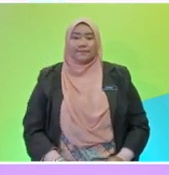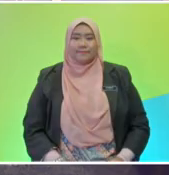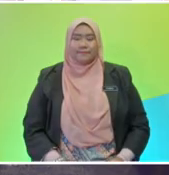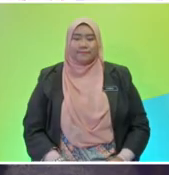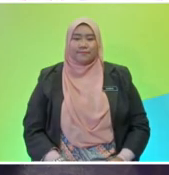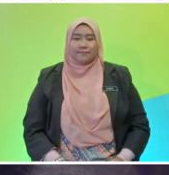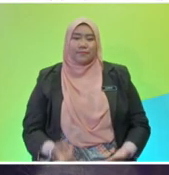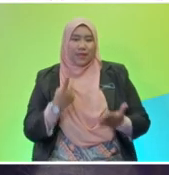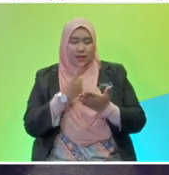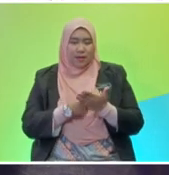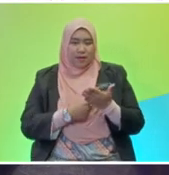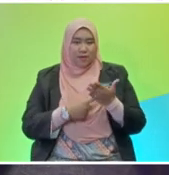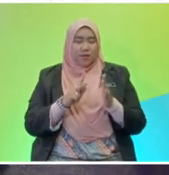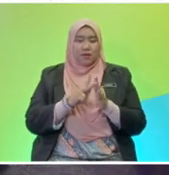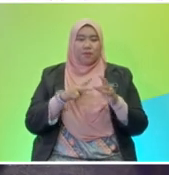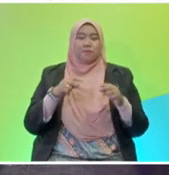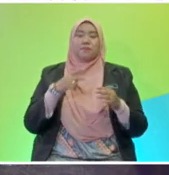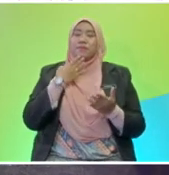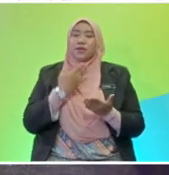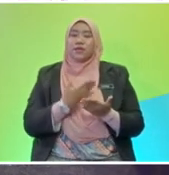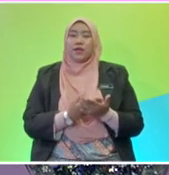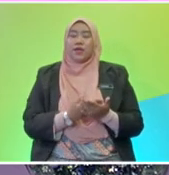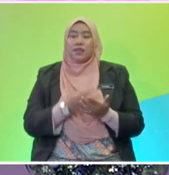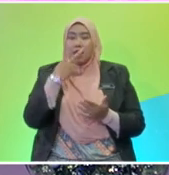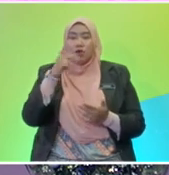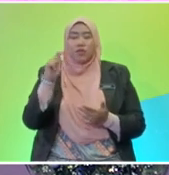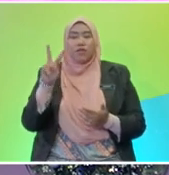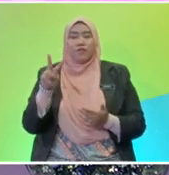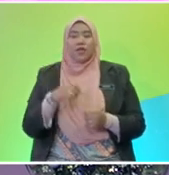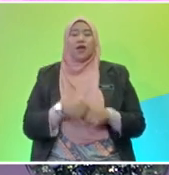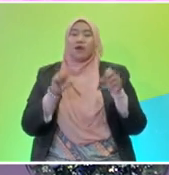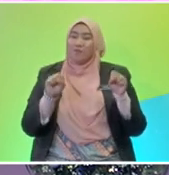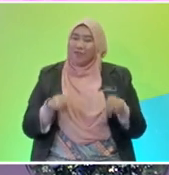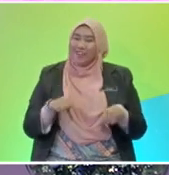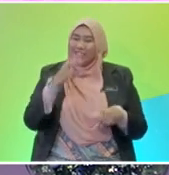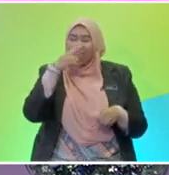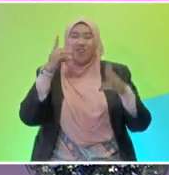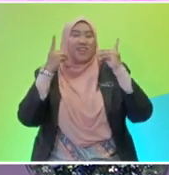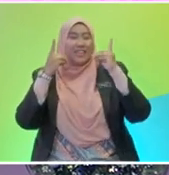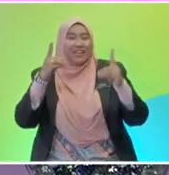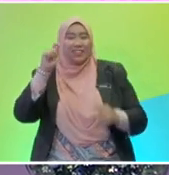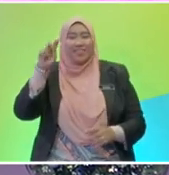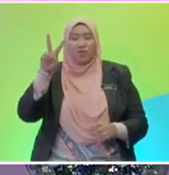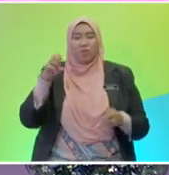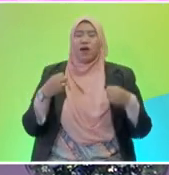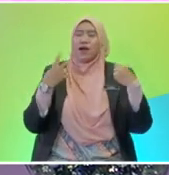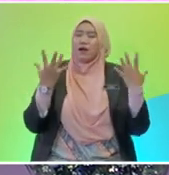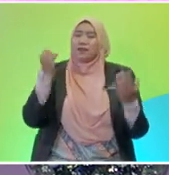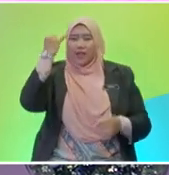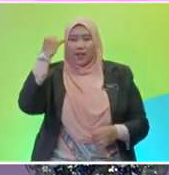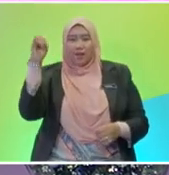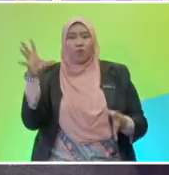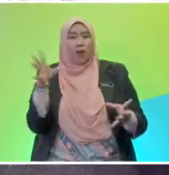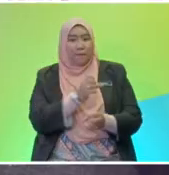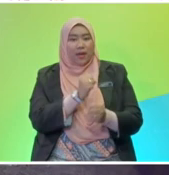apa kebaikan kita menonton television kalau kita menonton television boleh tengok Dedek TV banyak ilmu yang kita beli dapat